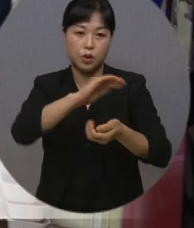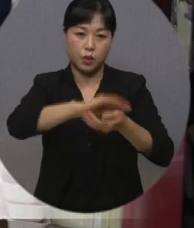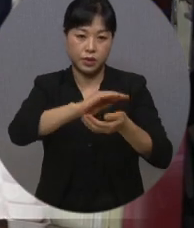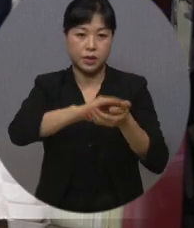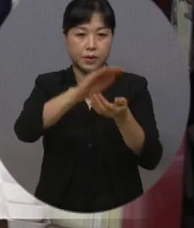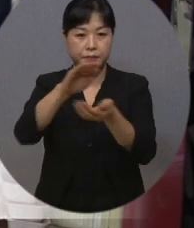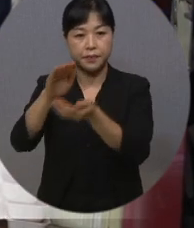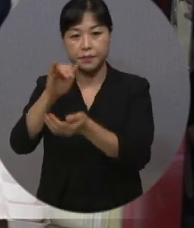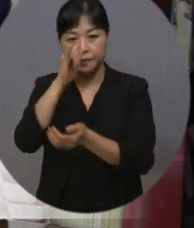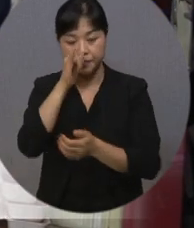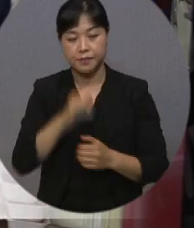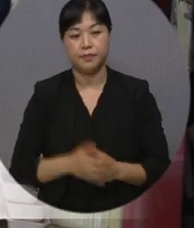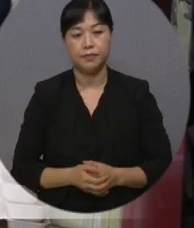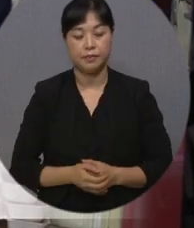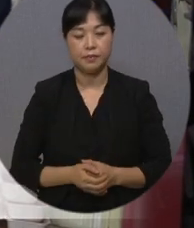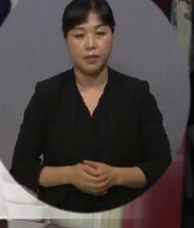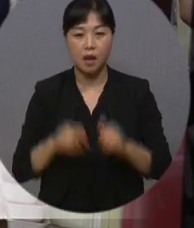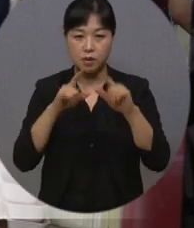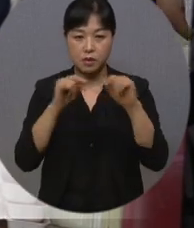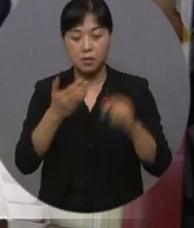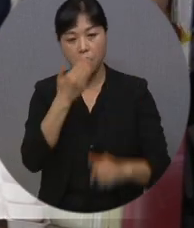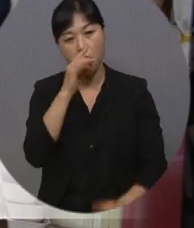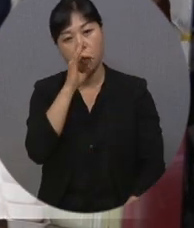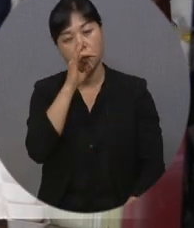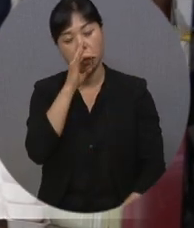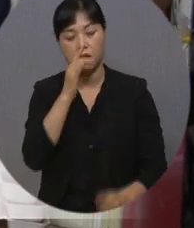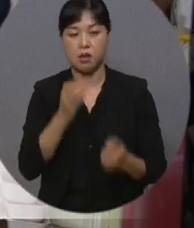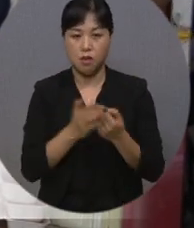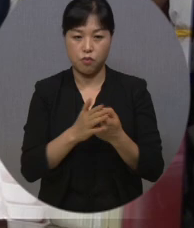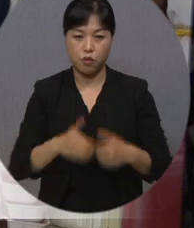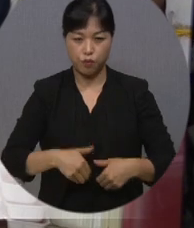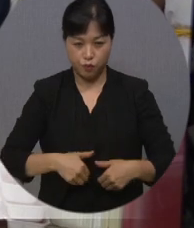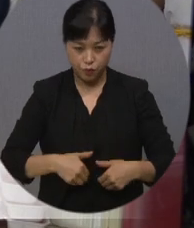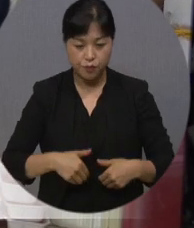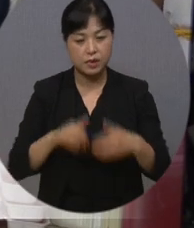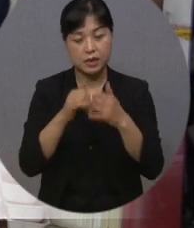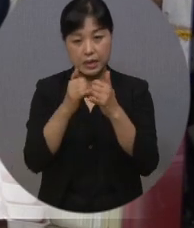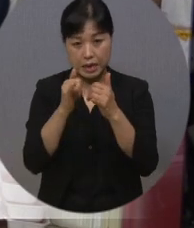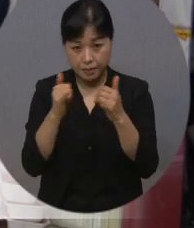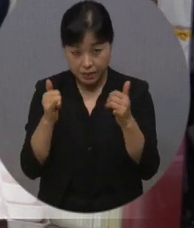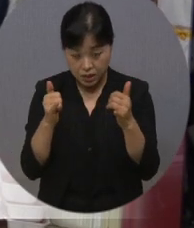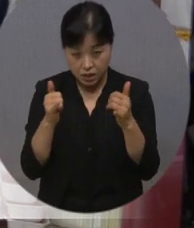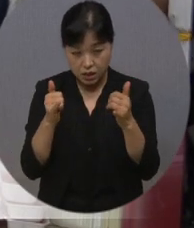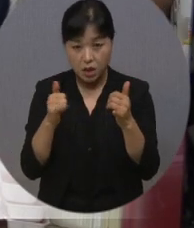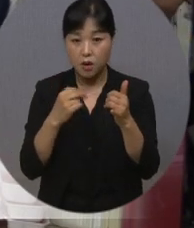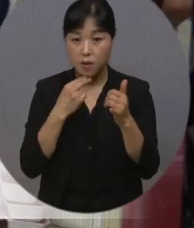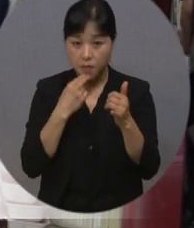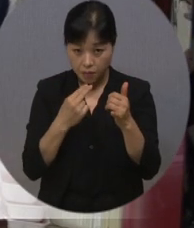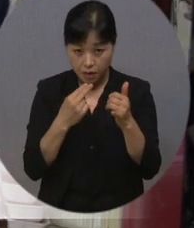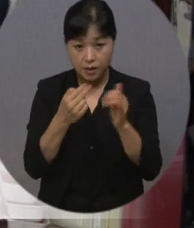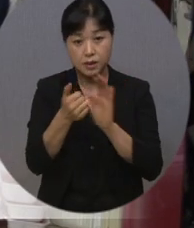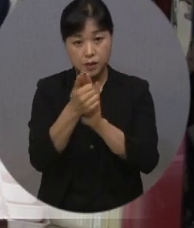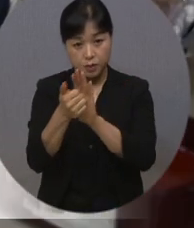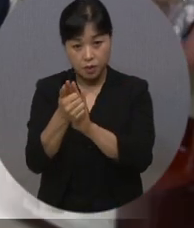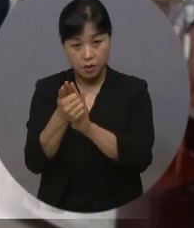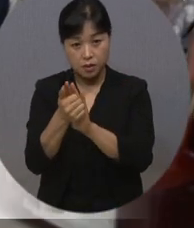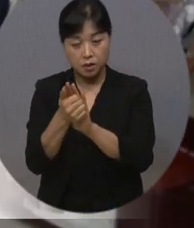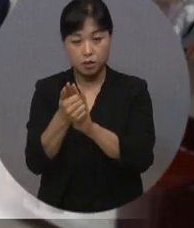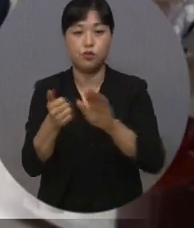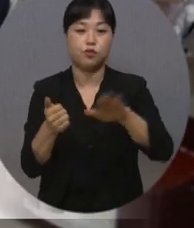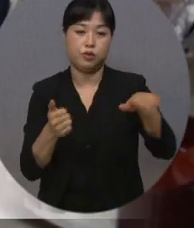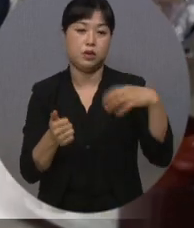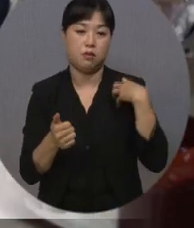못 먹어서 이렇게 굶거나 하는 분들이 없는 게 교회가 해야 되는 역할이